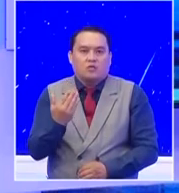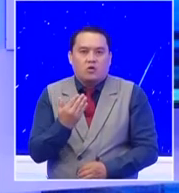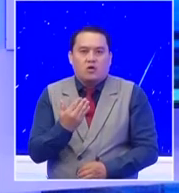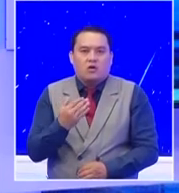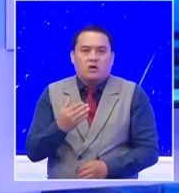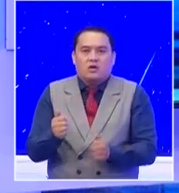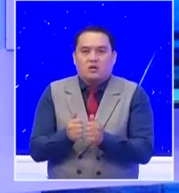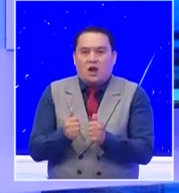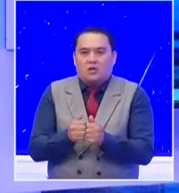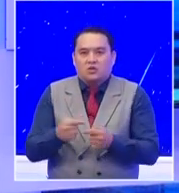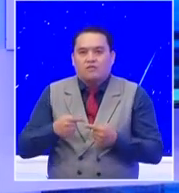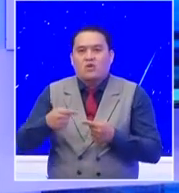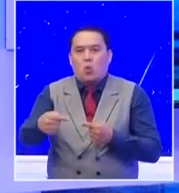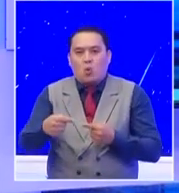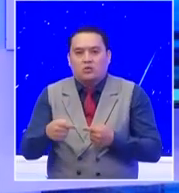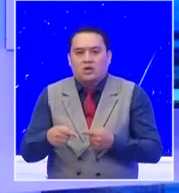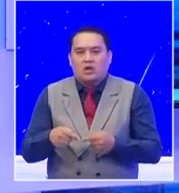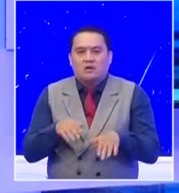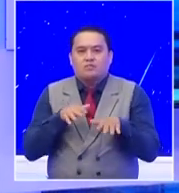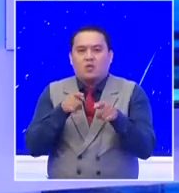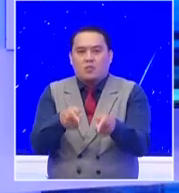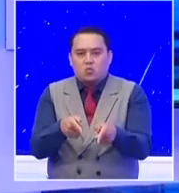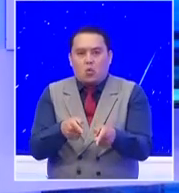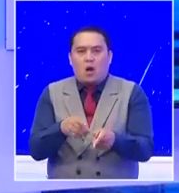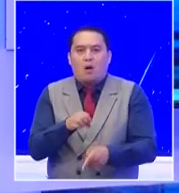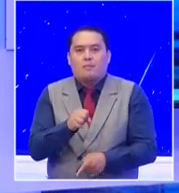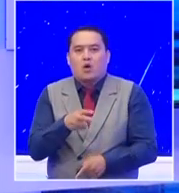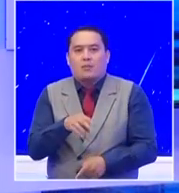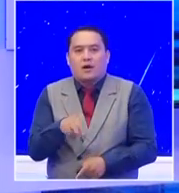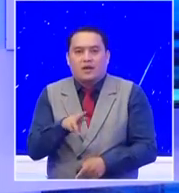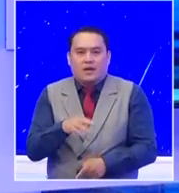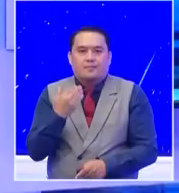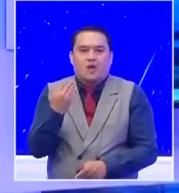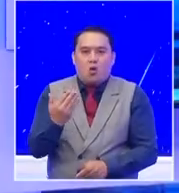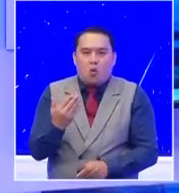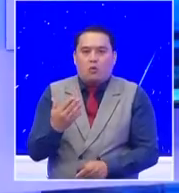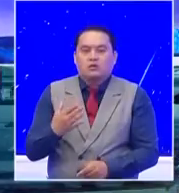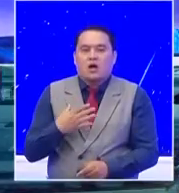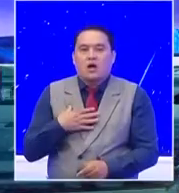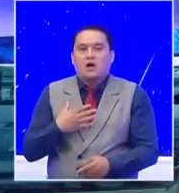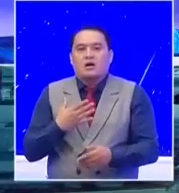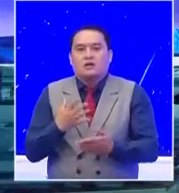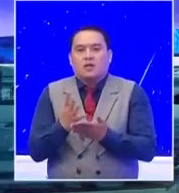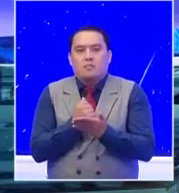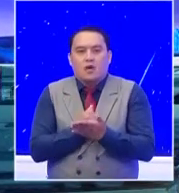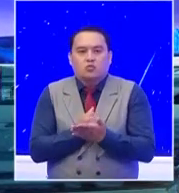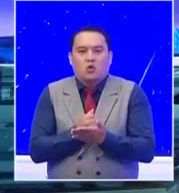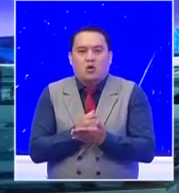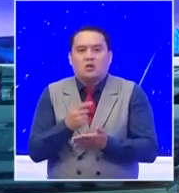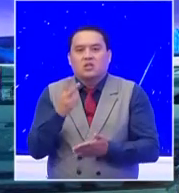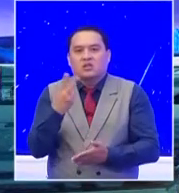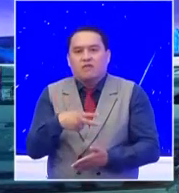Водоем находится ниже по течению от места попадения нефтепродуктов в реку Амбарная. Из просевшего резервуара вылились